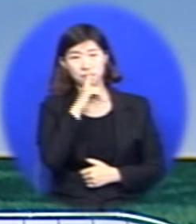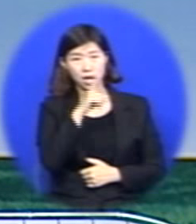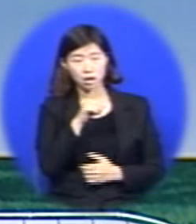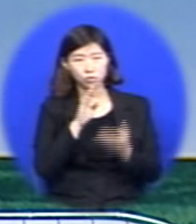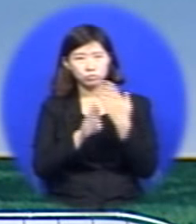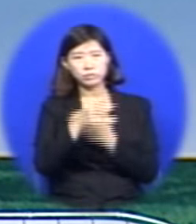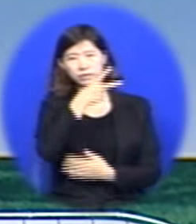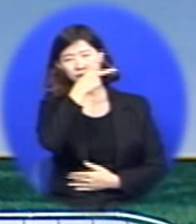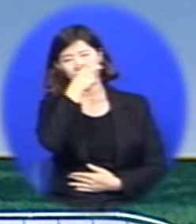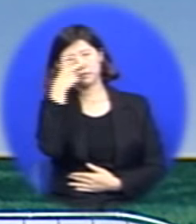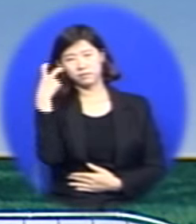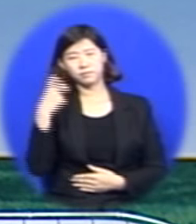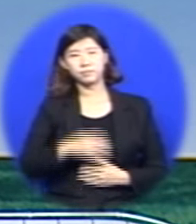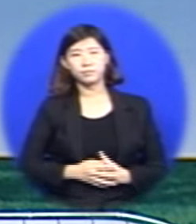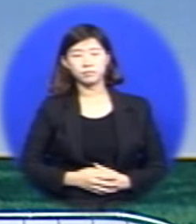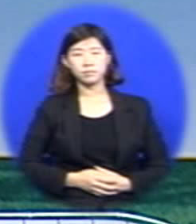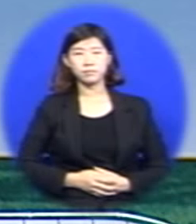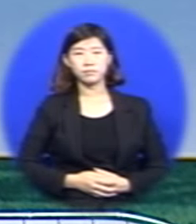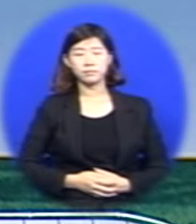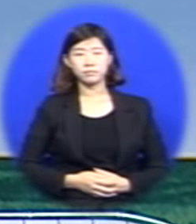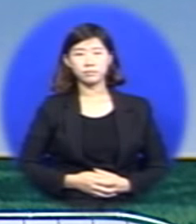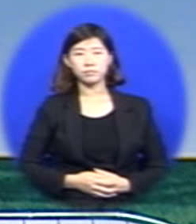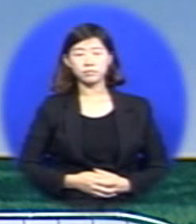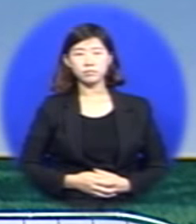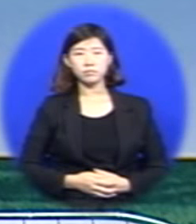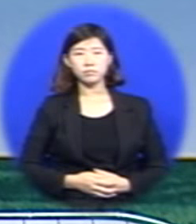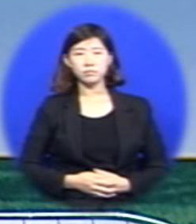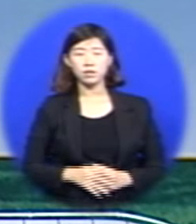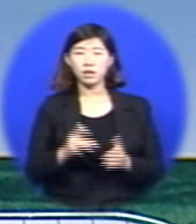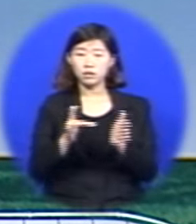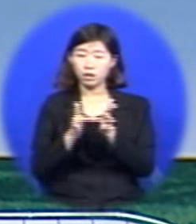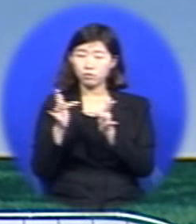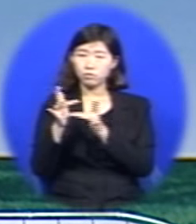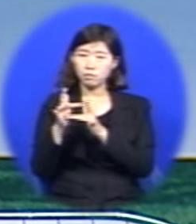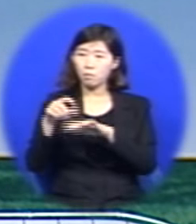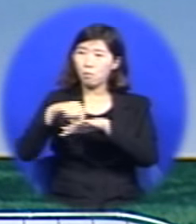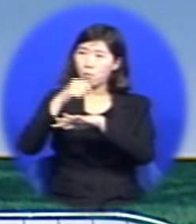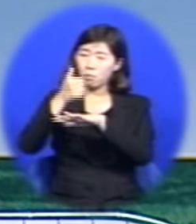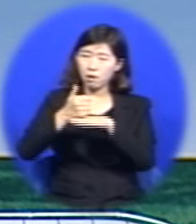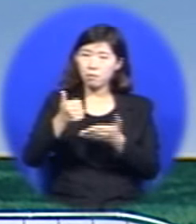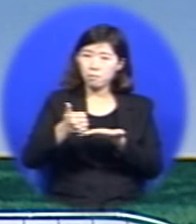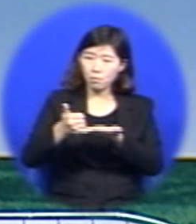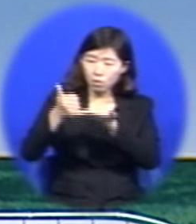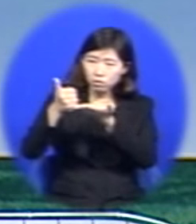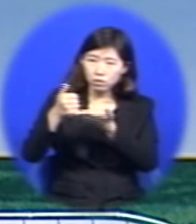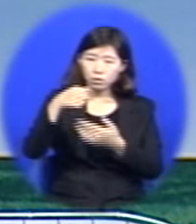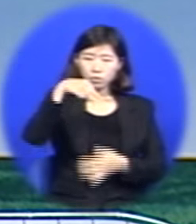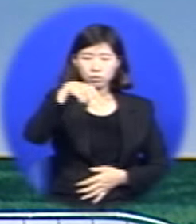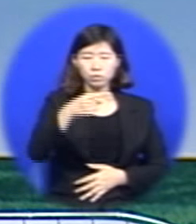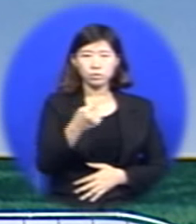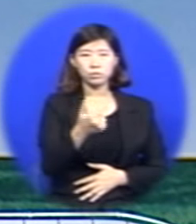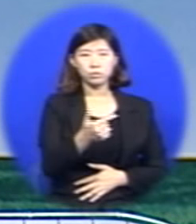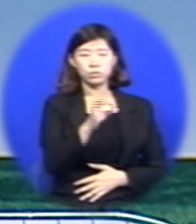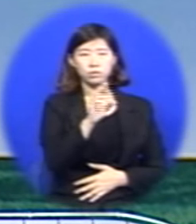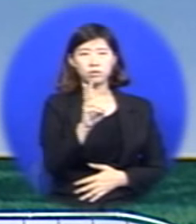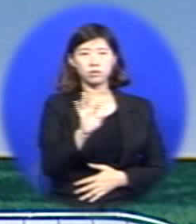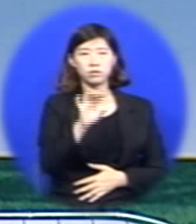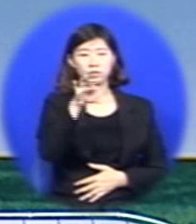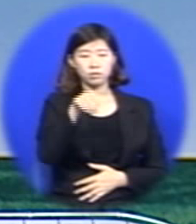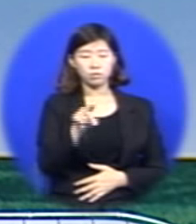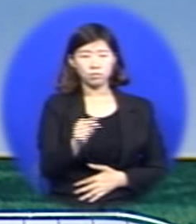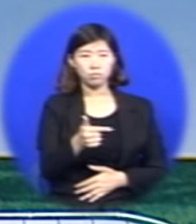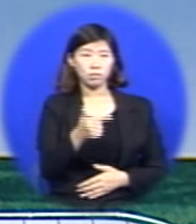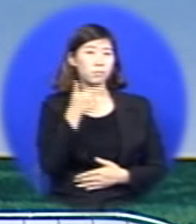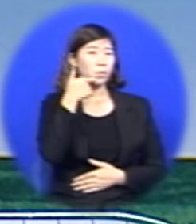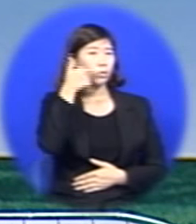예수님, 그분을 왕으로 모시고 있던 손양원 목사님은 똑같이 했어요. 두 아들을 죽인 공산당 청년